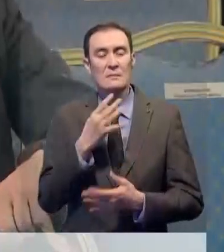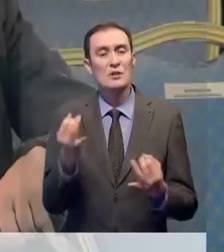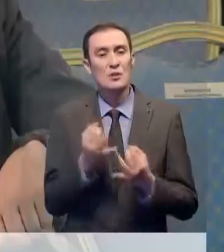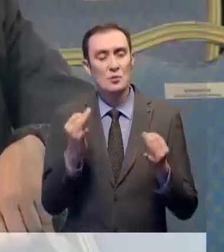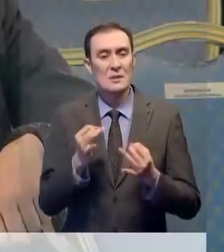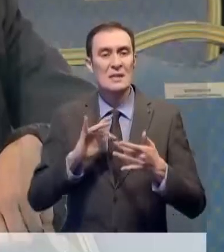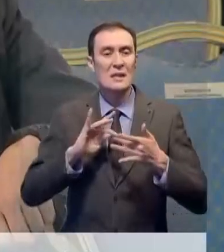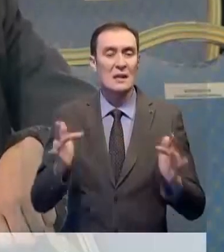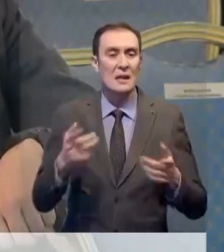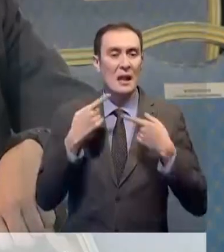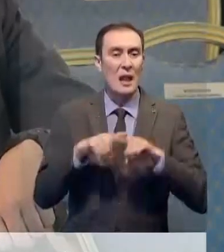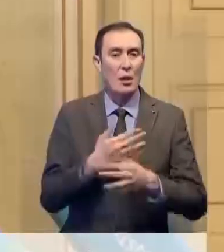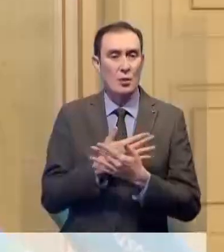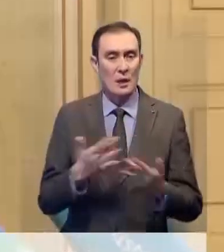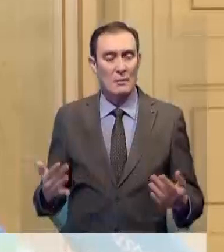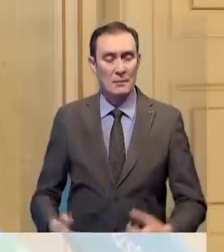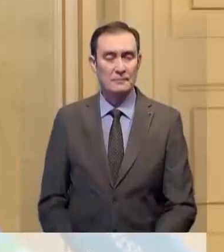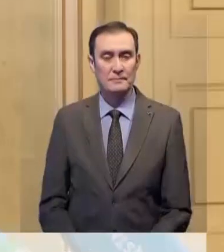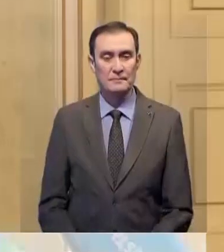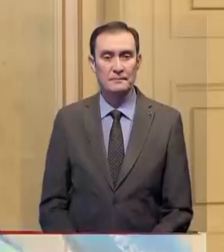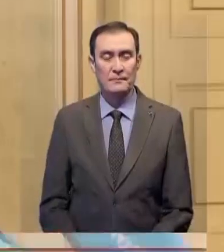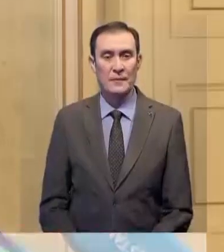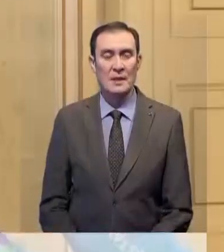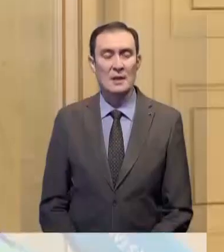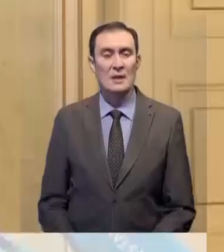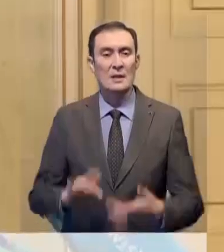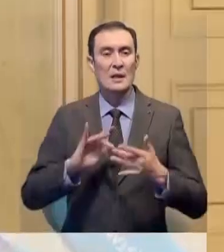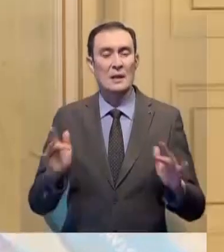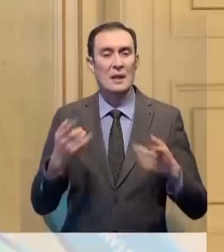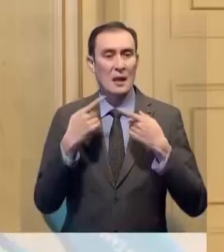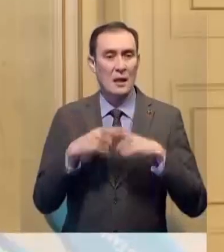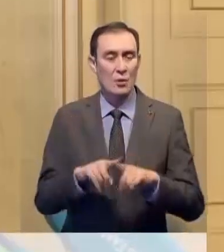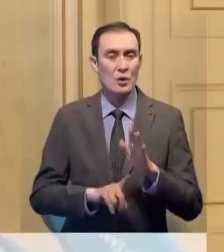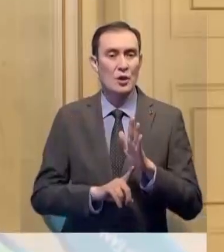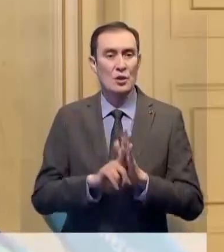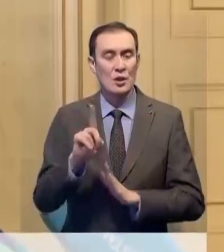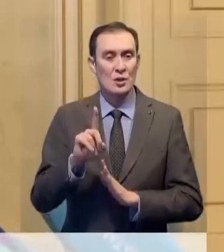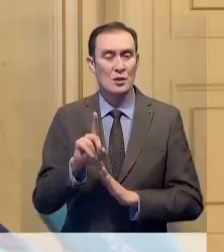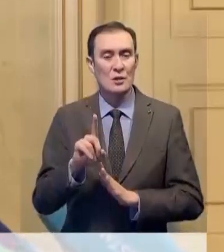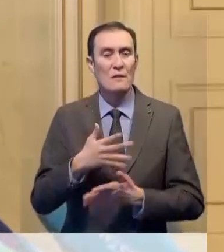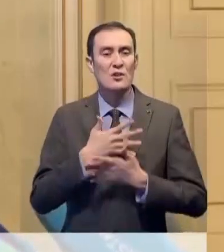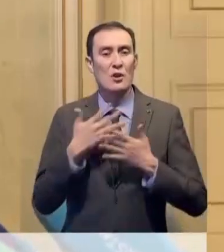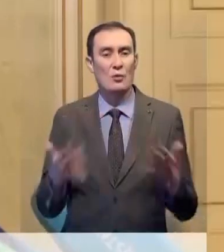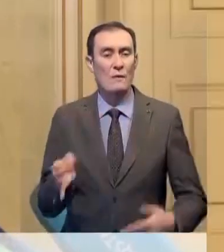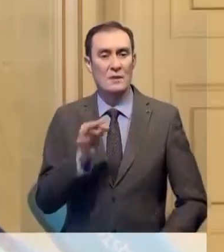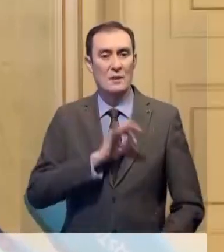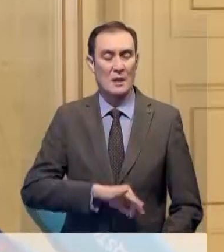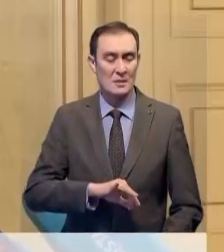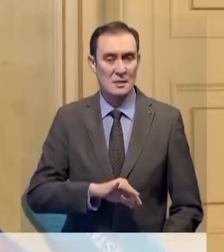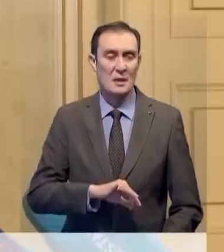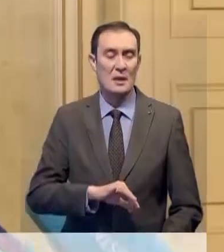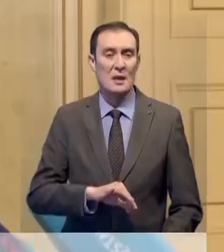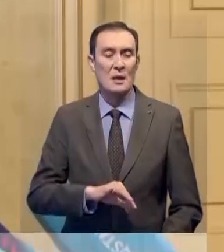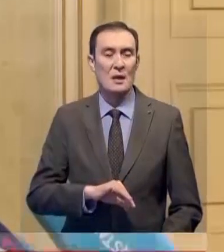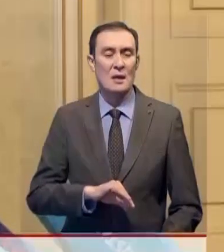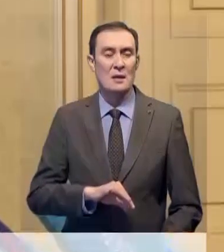нашими цифровыми технологиями. IT-технологии в Казахстане начали широко внедряться. И